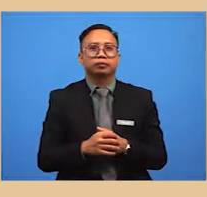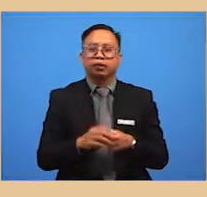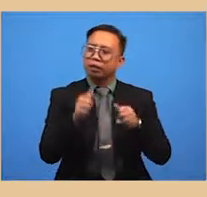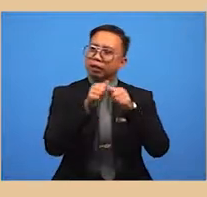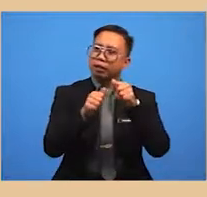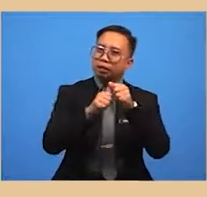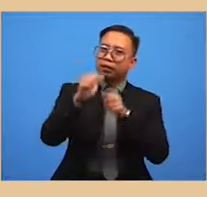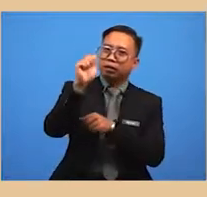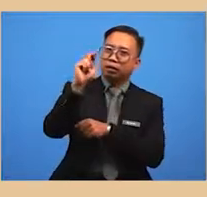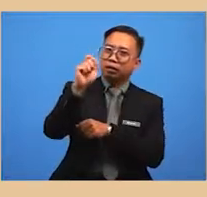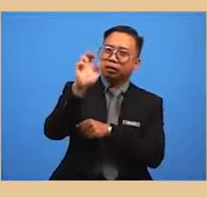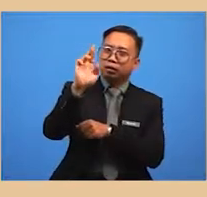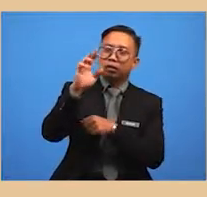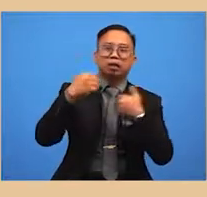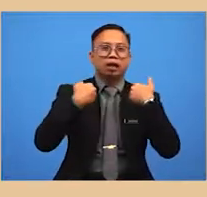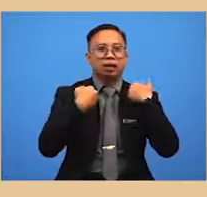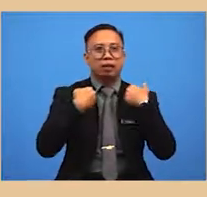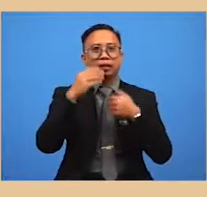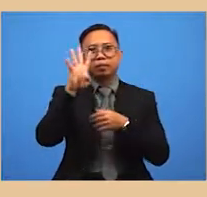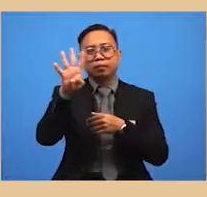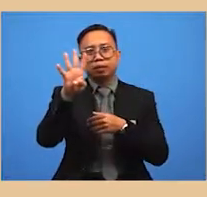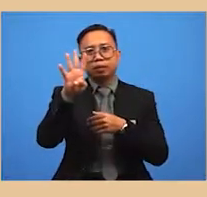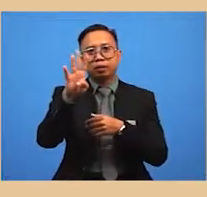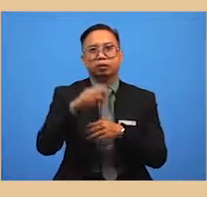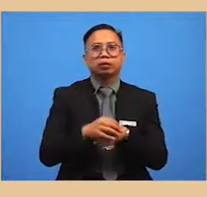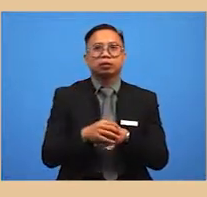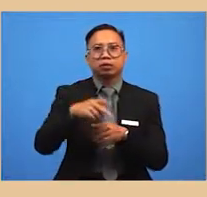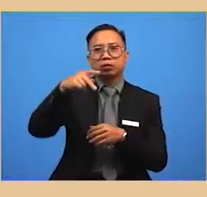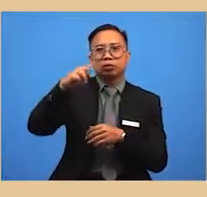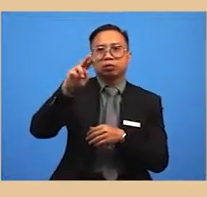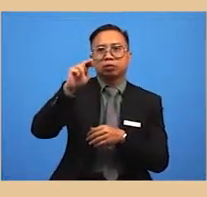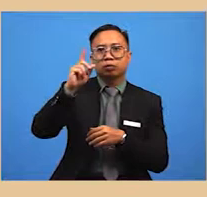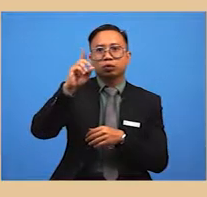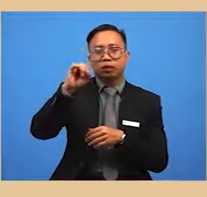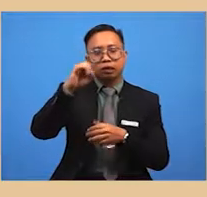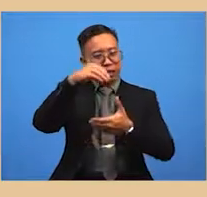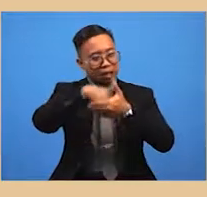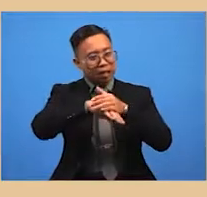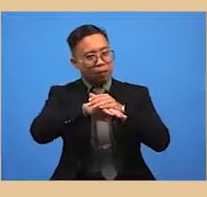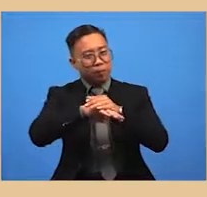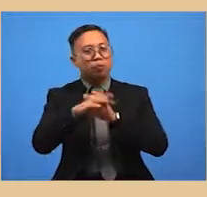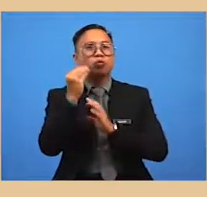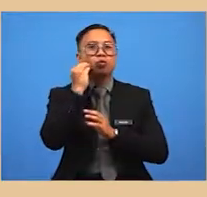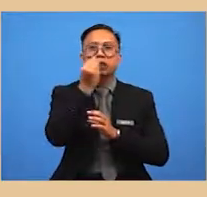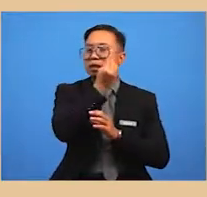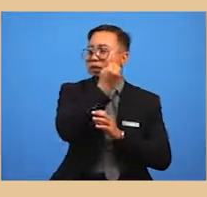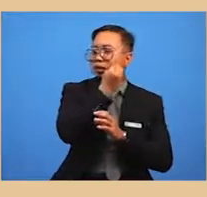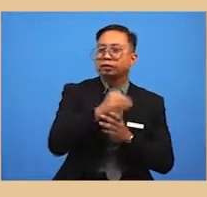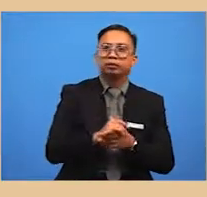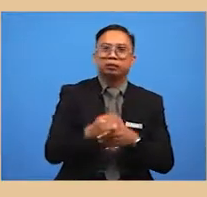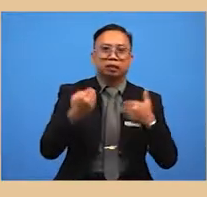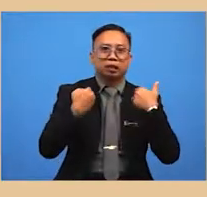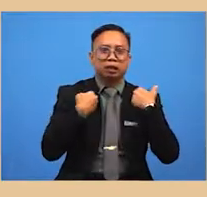Setiap anther mempunyai 4 pundi de bunga. Dalam setiap pundi tersebut